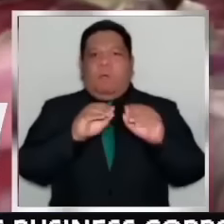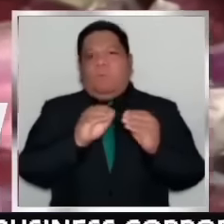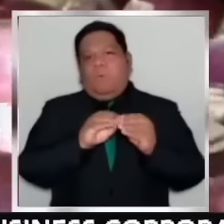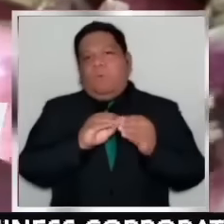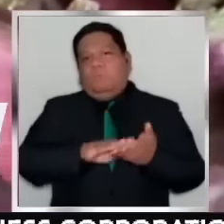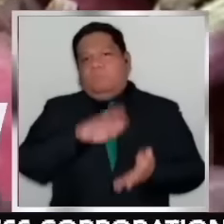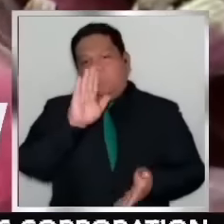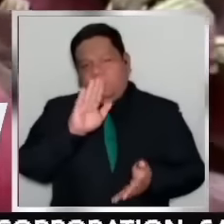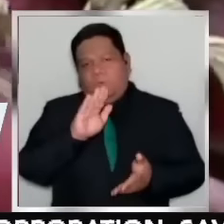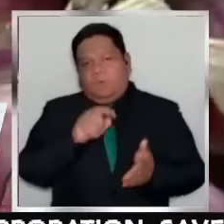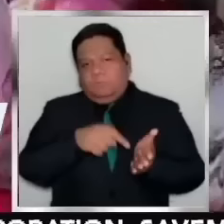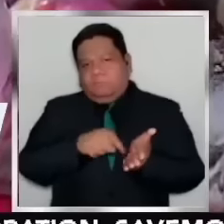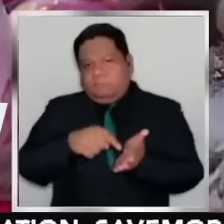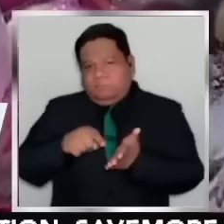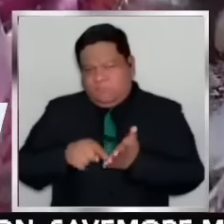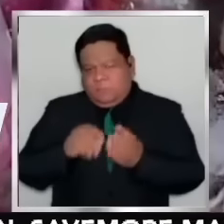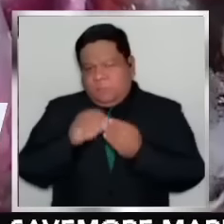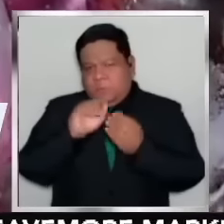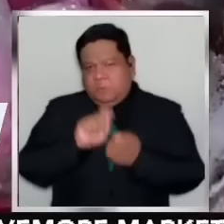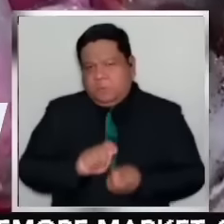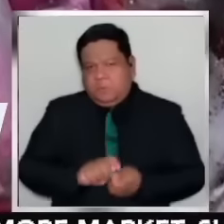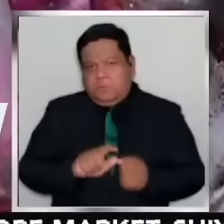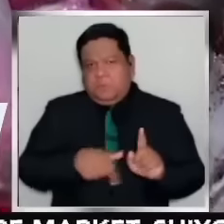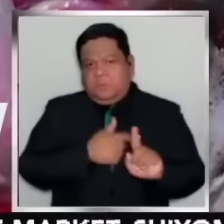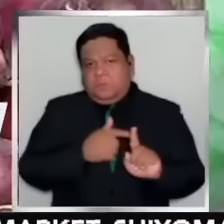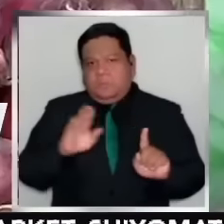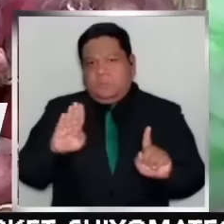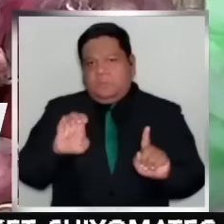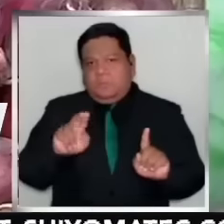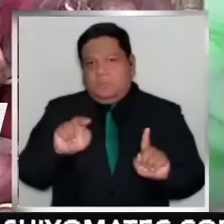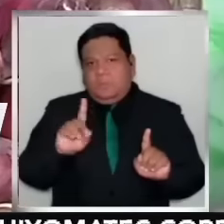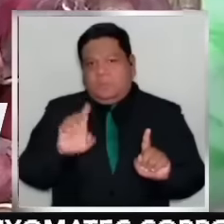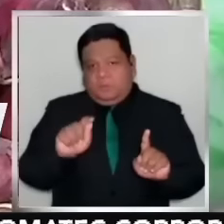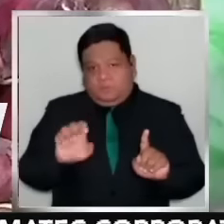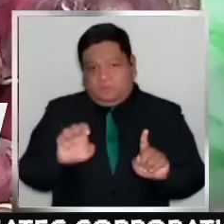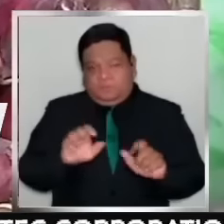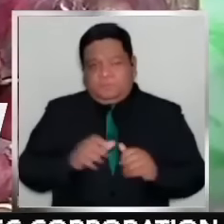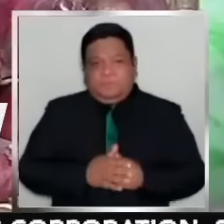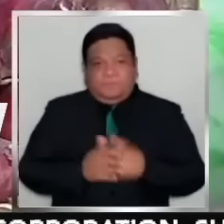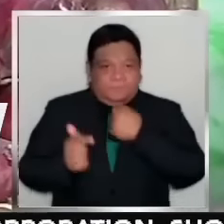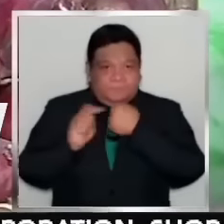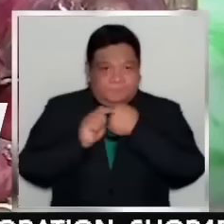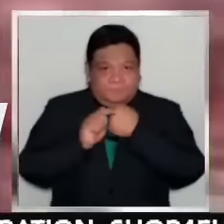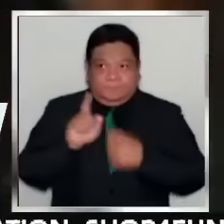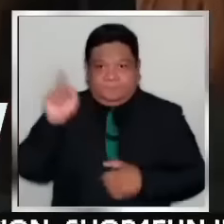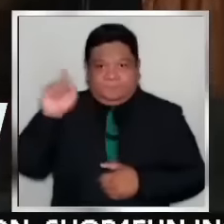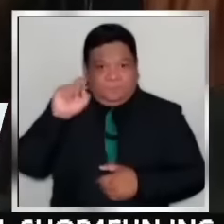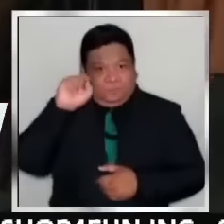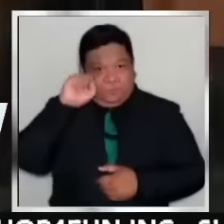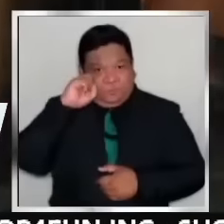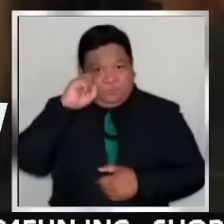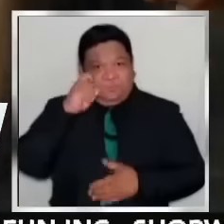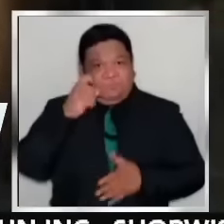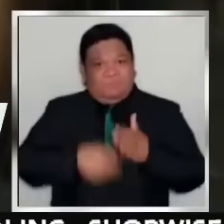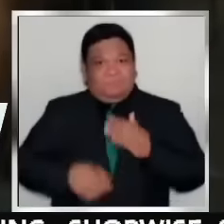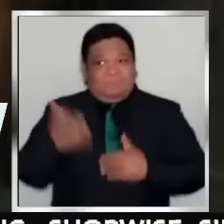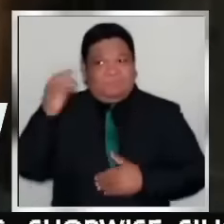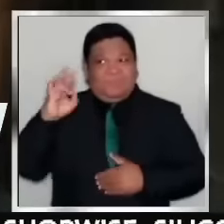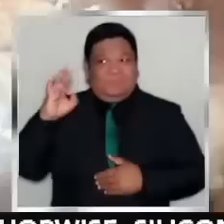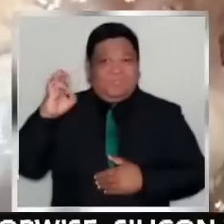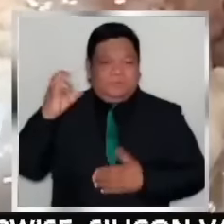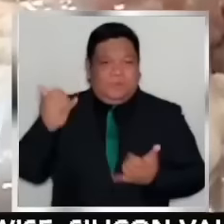Ang presyo ng sibuyas na pumalo sa mahigit 700 pesos nung nakaraang taon, bumaba na ang presyo. Bahagya na rin nagmura ang presyo